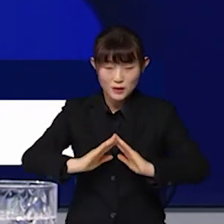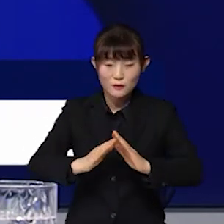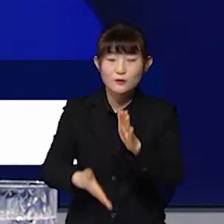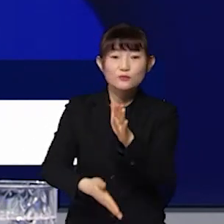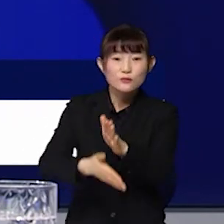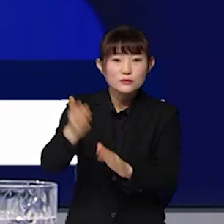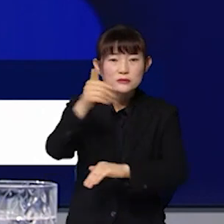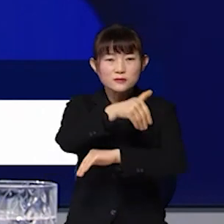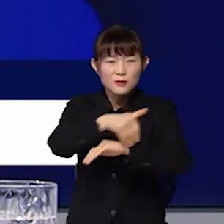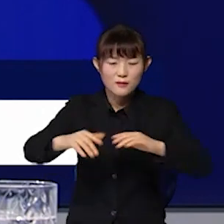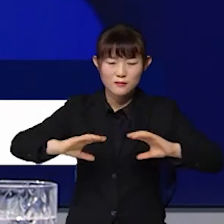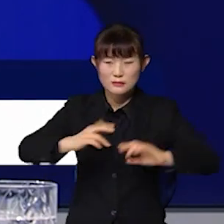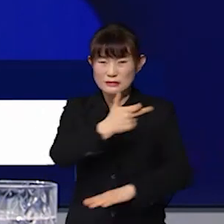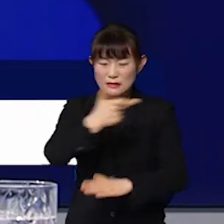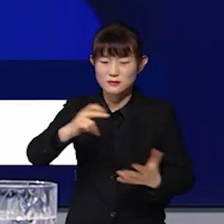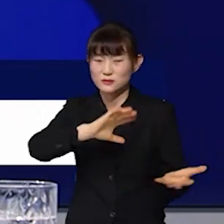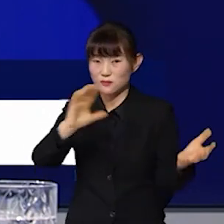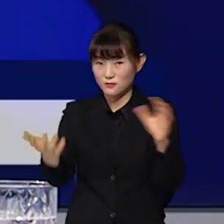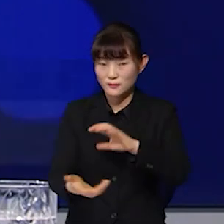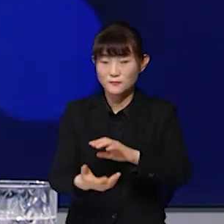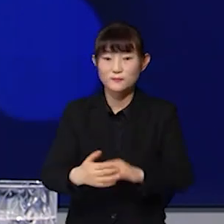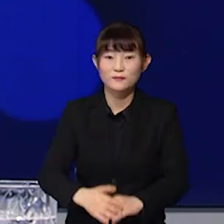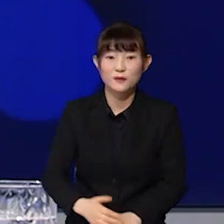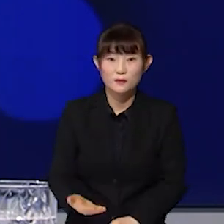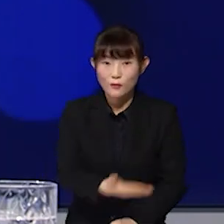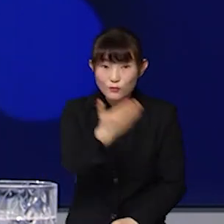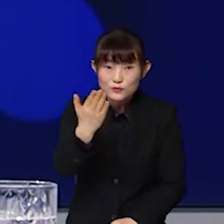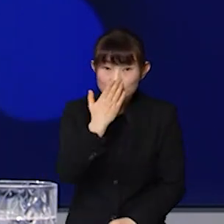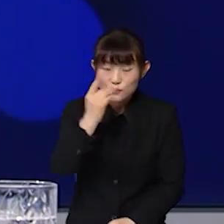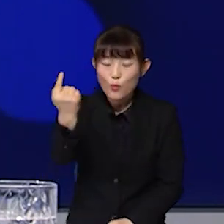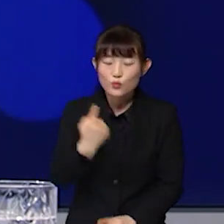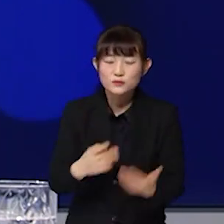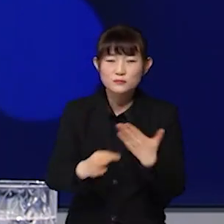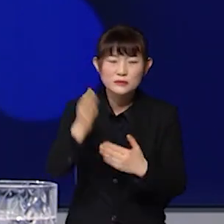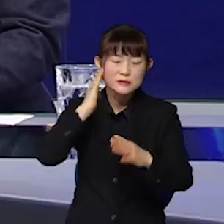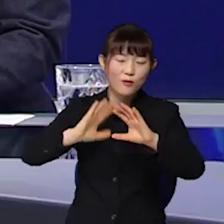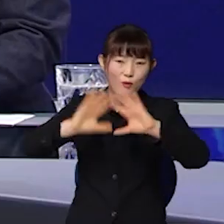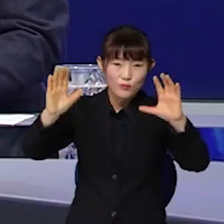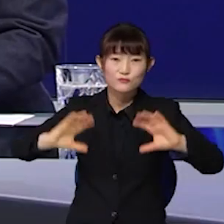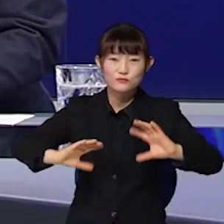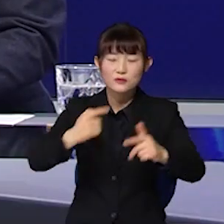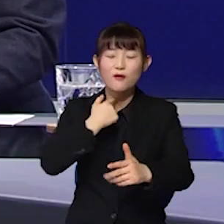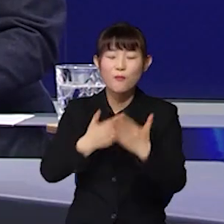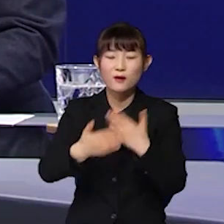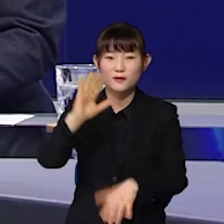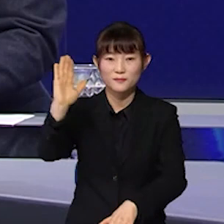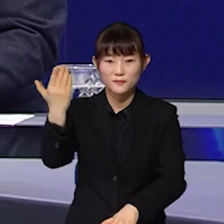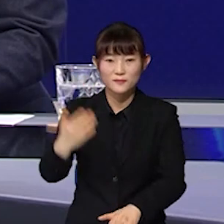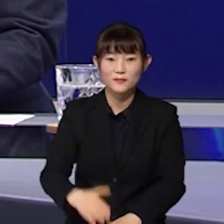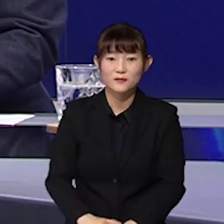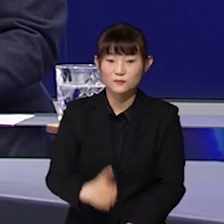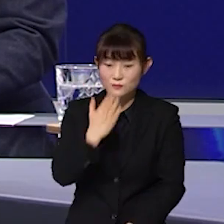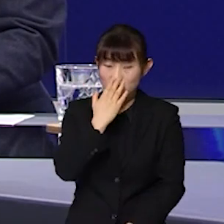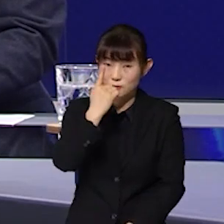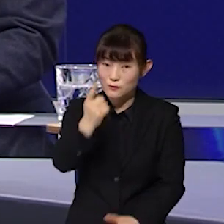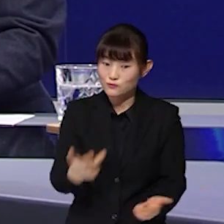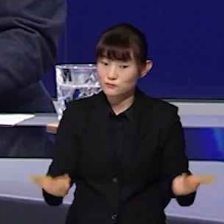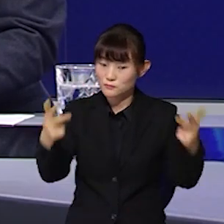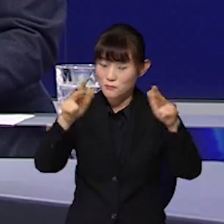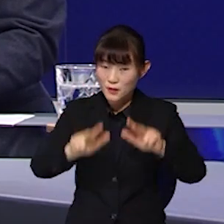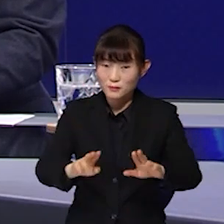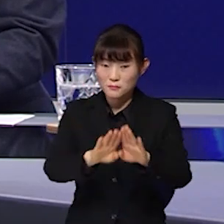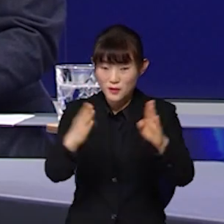도시계획에 대전환을 이루는 겁니다 물론 여러분들 오시면 천국을 경험하시게 될 겁니다 순천만 국제정원 박람회를